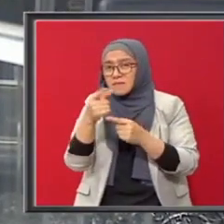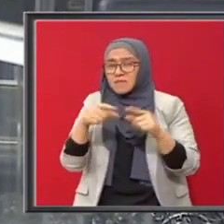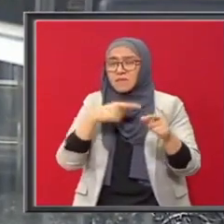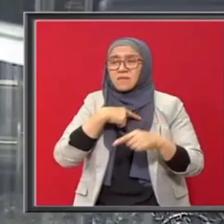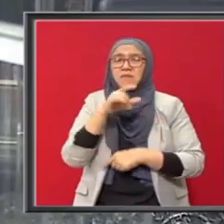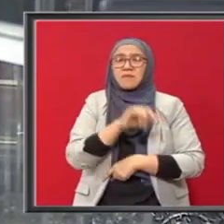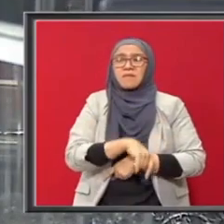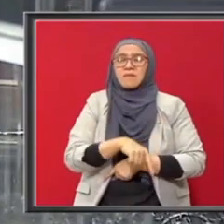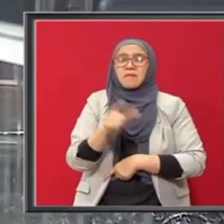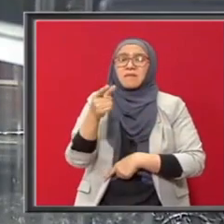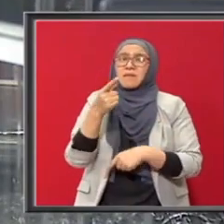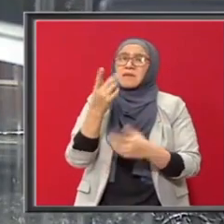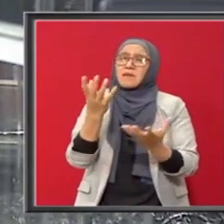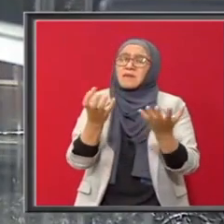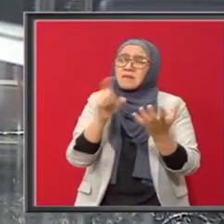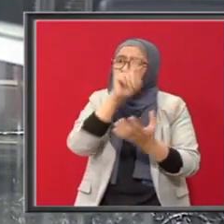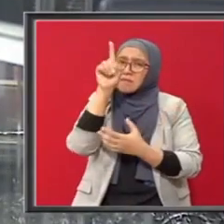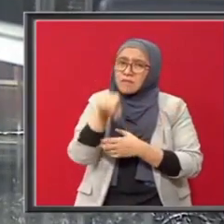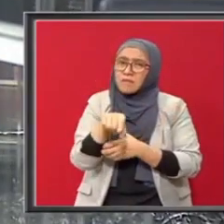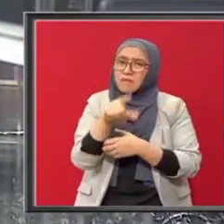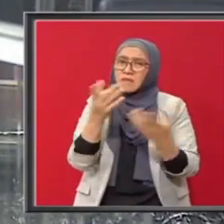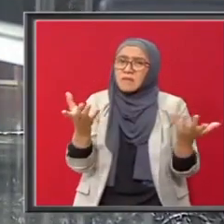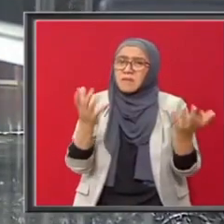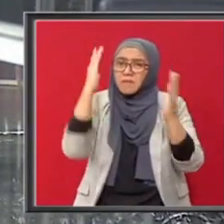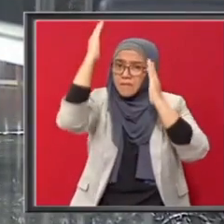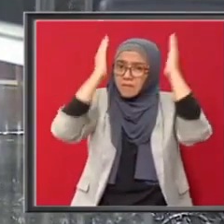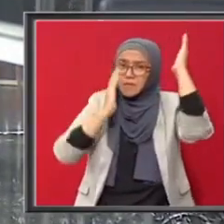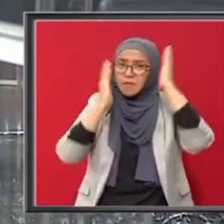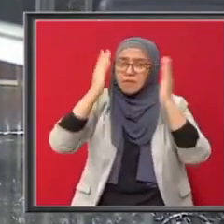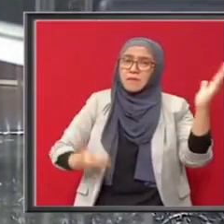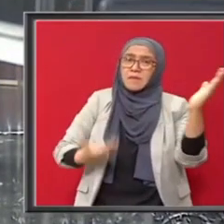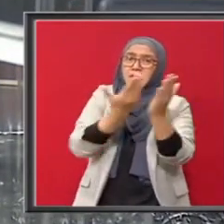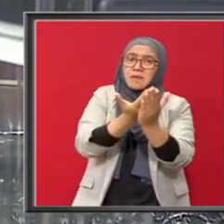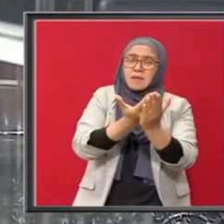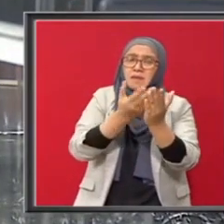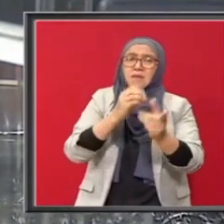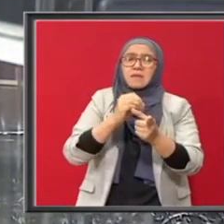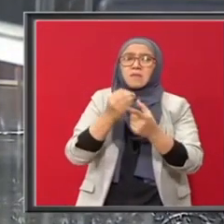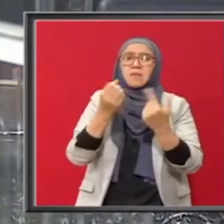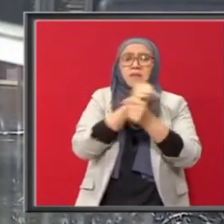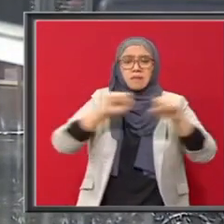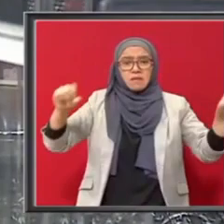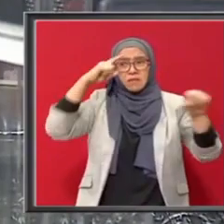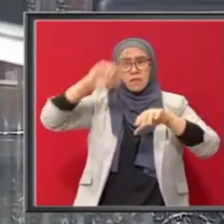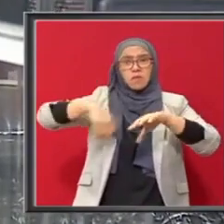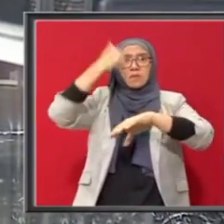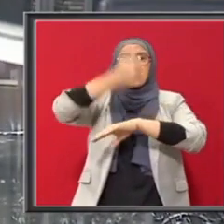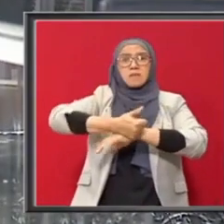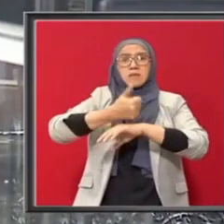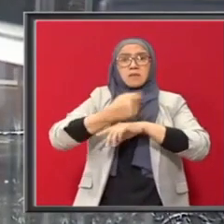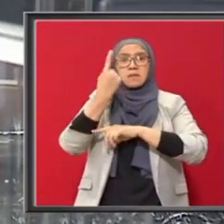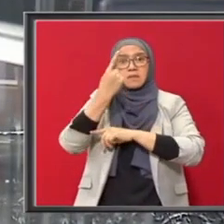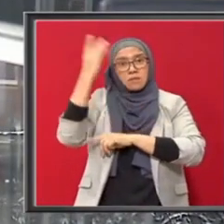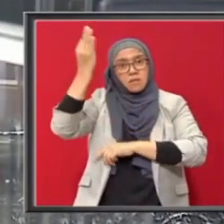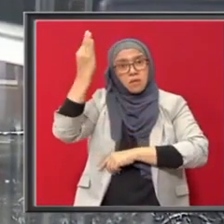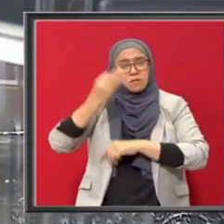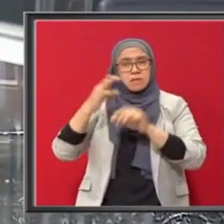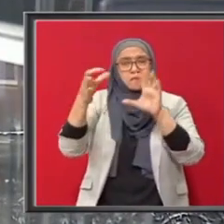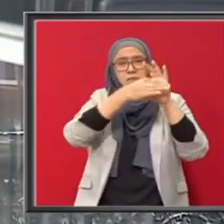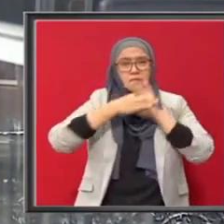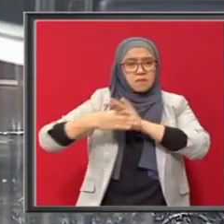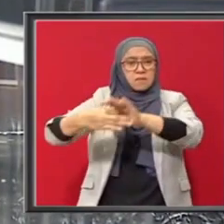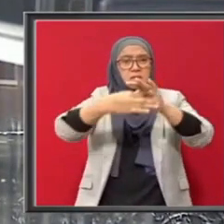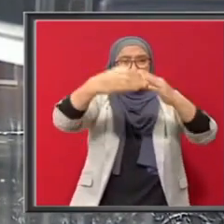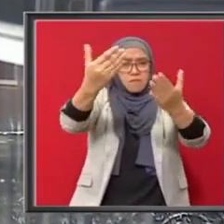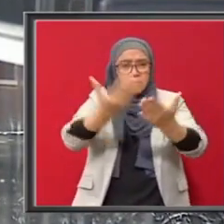Malaysia bercadang dan bersedia untuk mewujudkan satu forum kerjasama baru Hai negara-negara Islam bagi